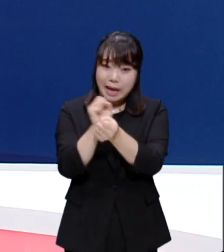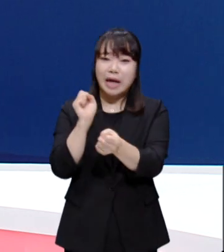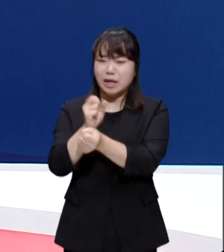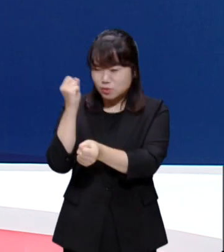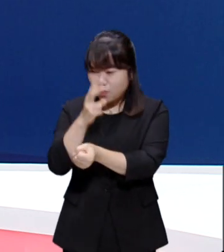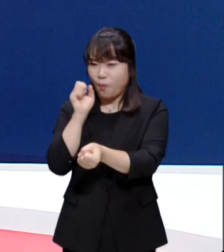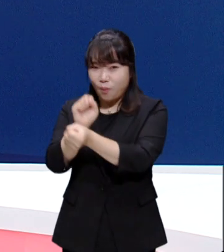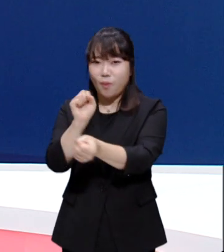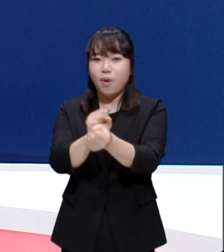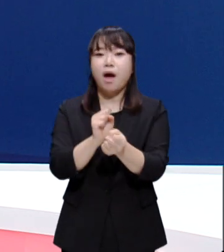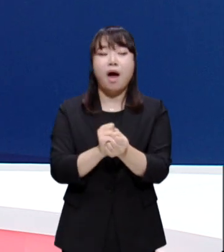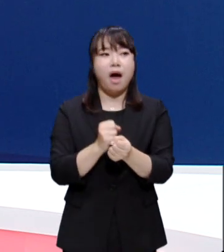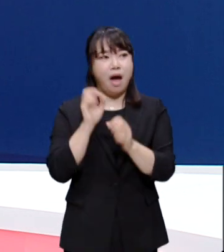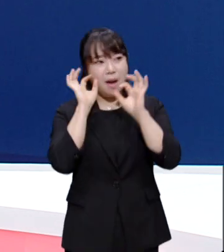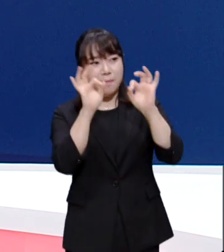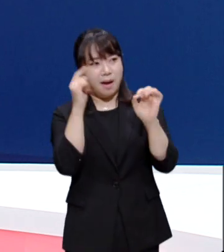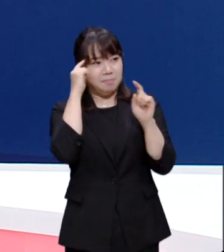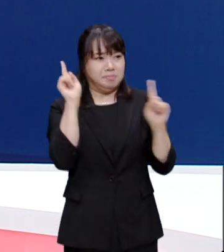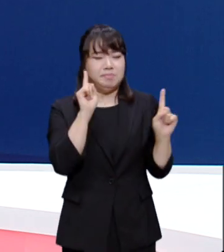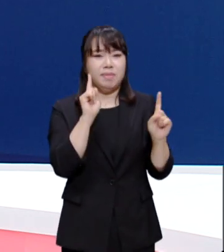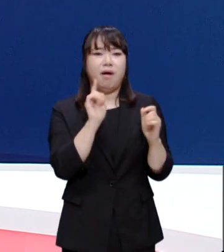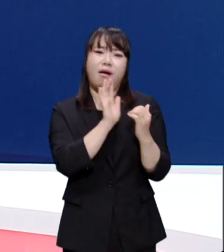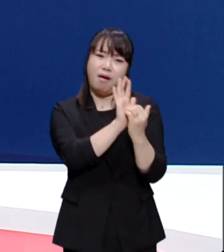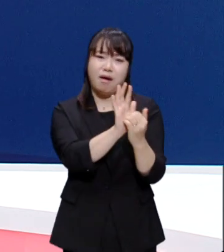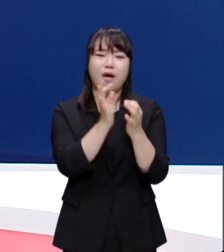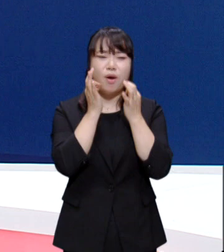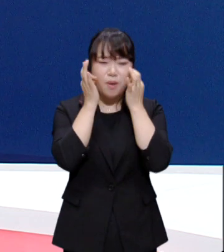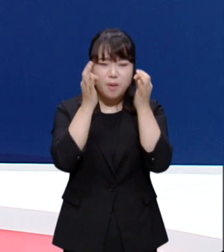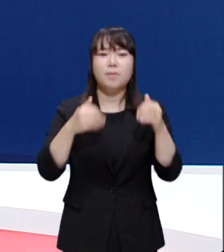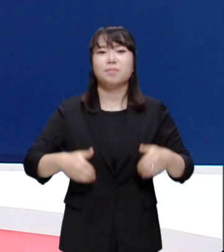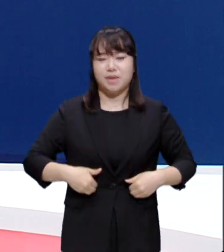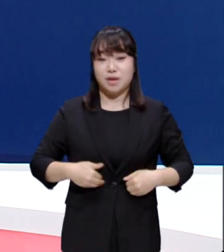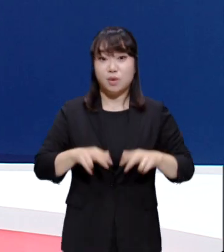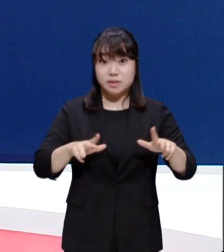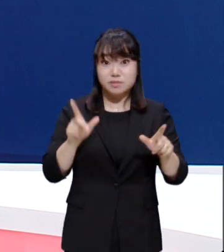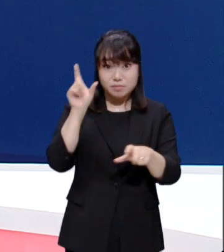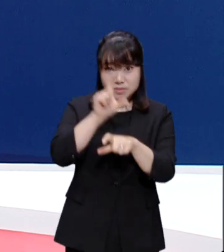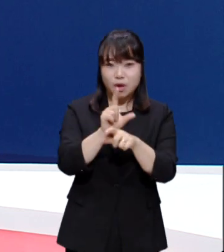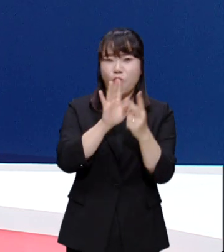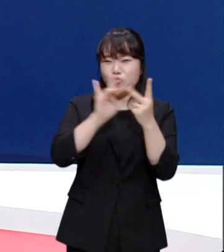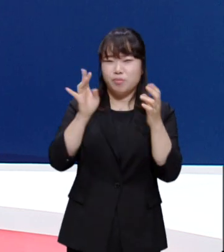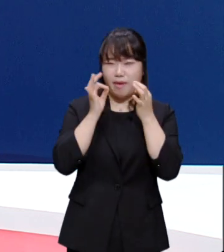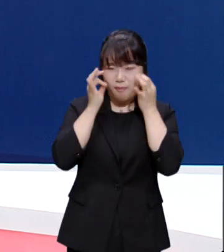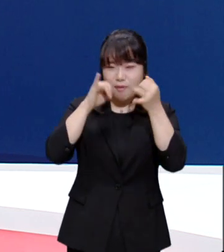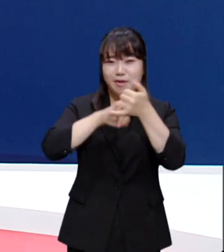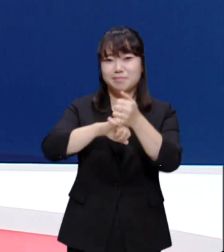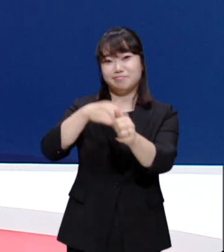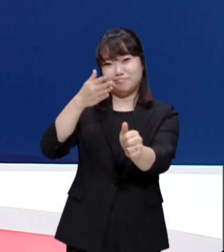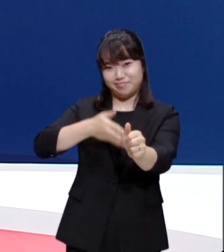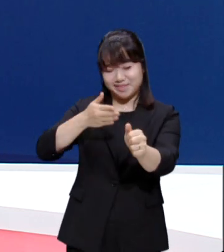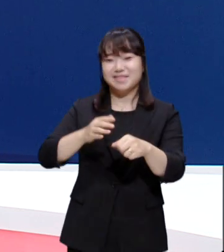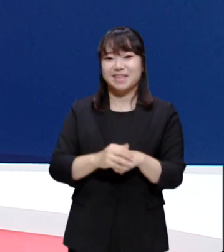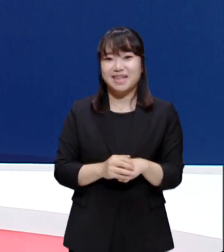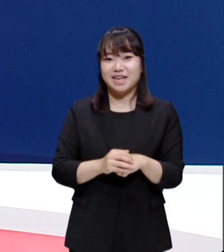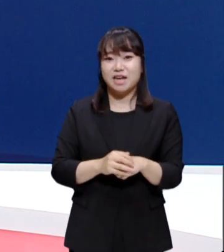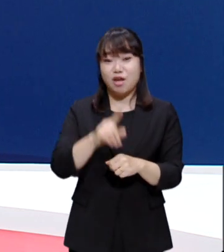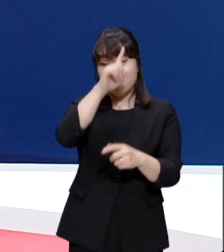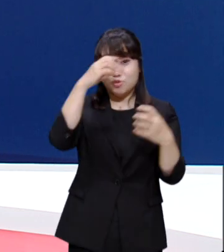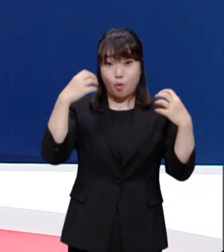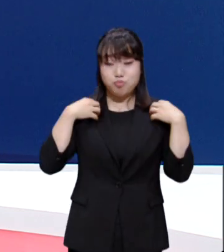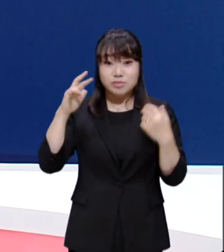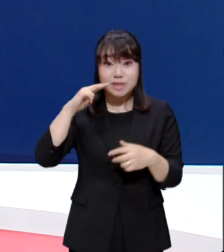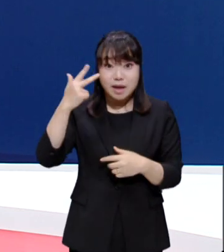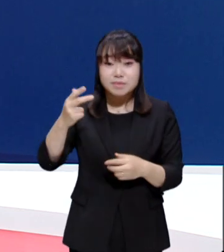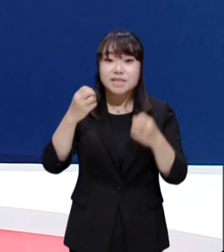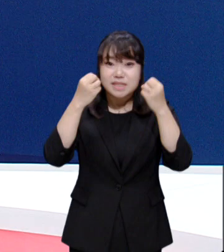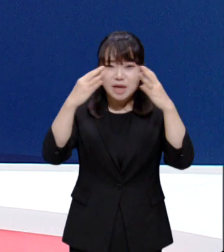확산되면서 다시 긴장해야 할 상황인데요. 네, 개인 방역 지금보다 더 철저하게 챙기시기 바랍니다. 네, 정부가 다음 주